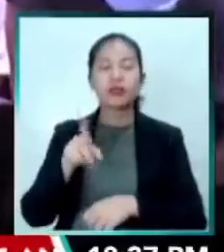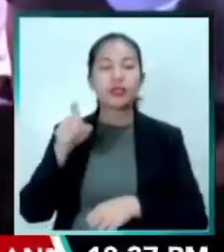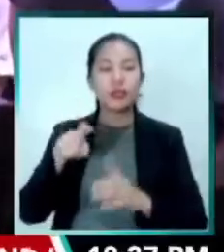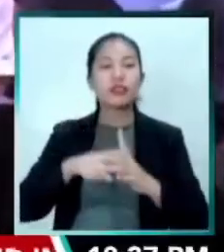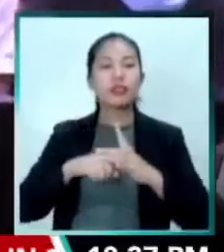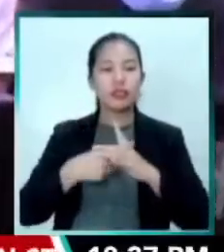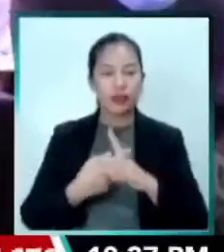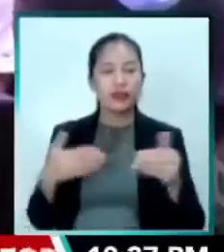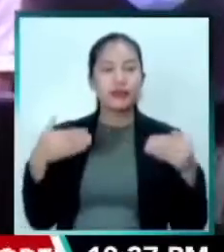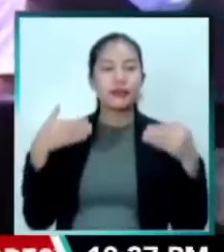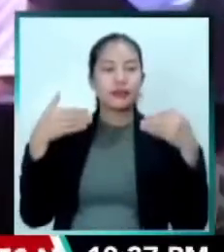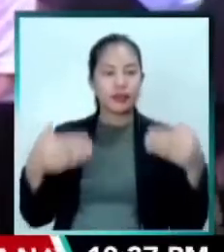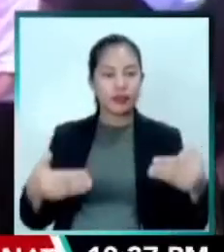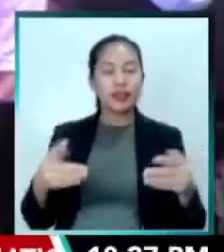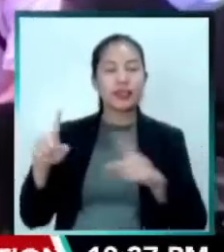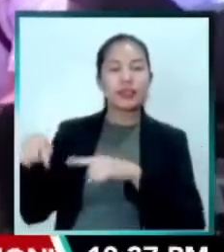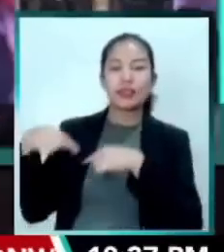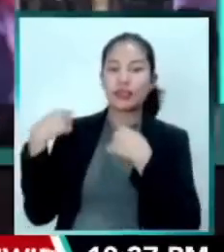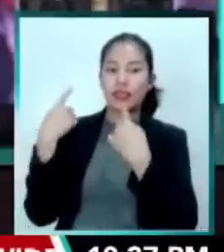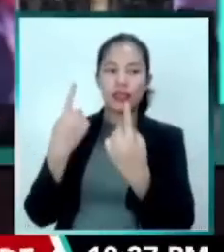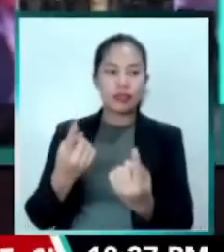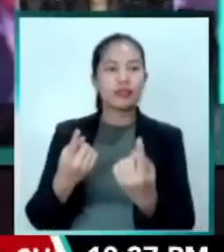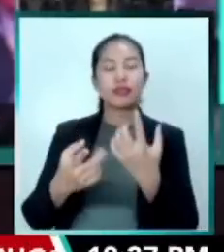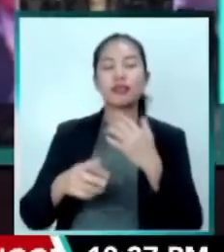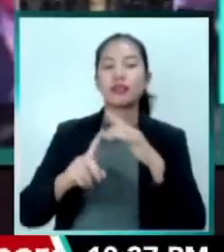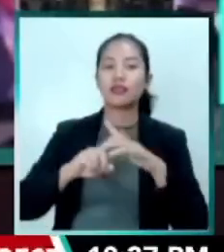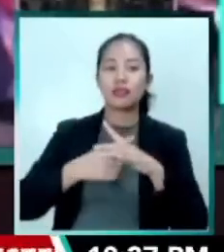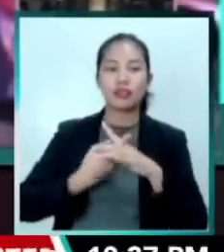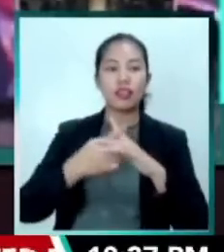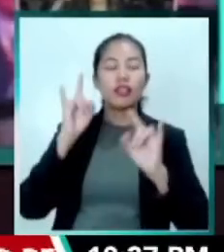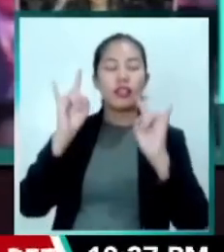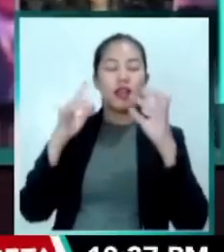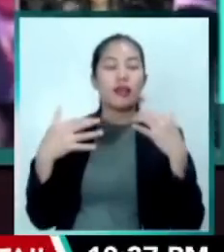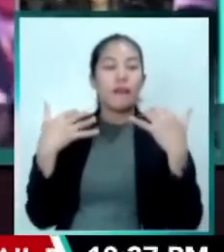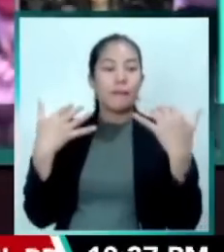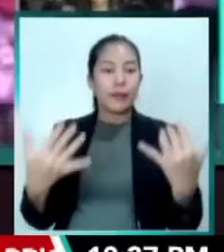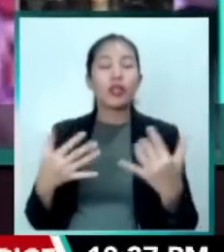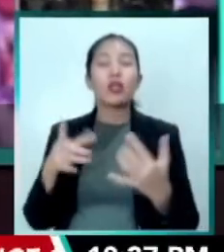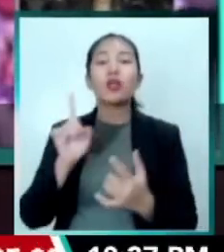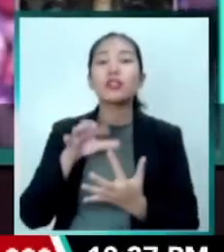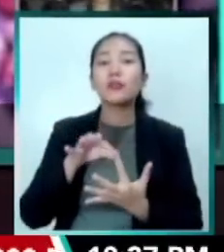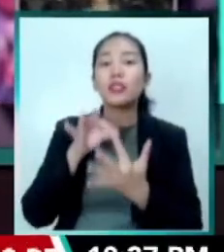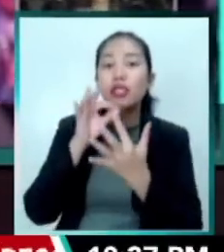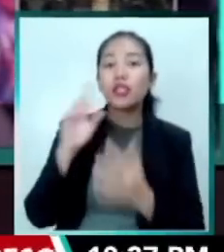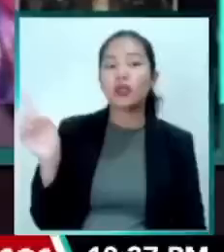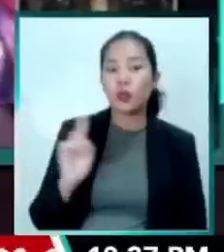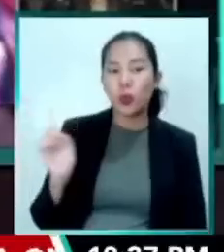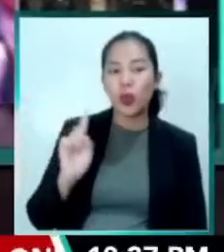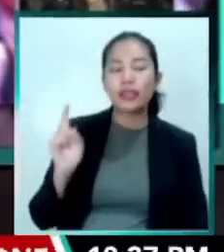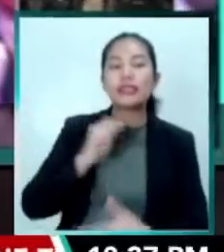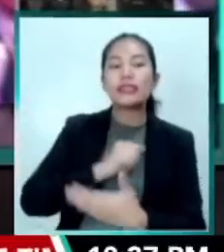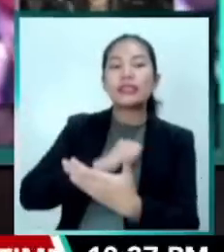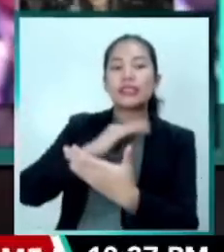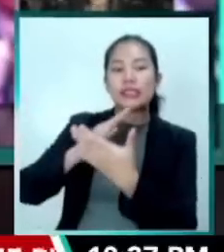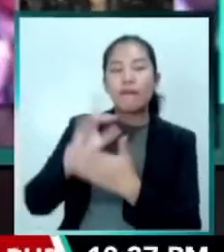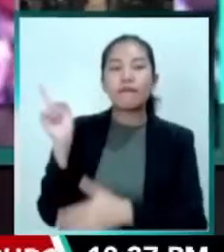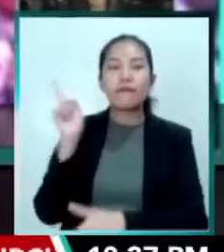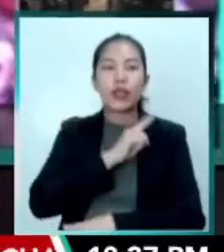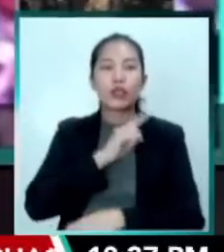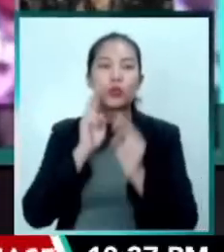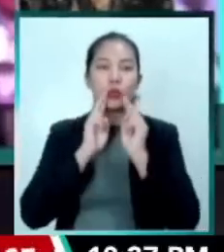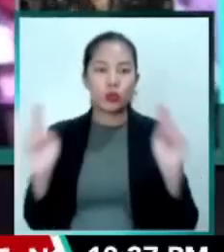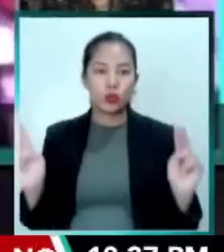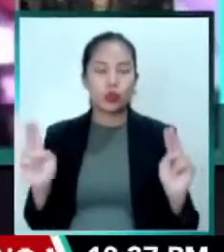na ang paglaban sa maling impormasyon. Kailangan nating imulat ang mga nakakausap